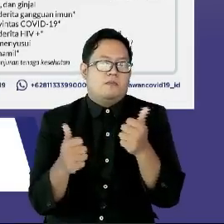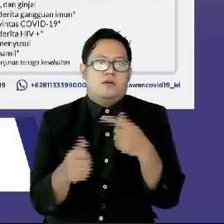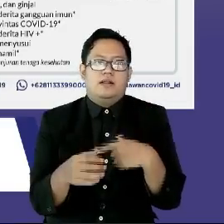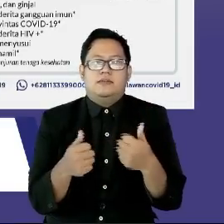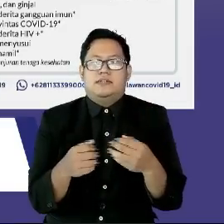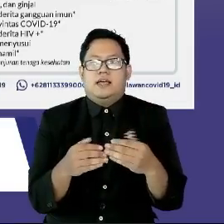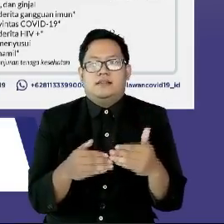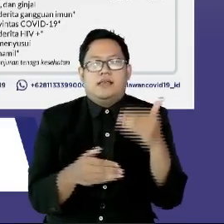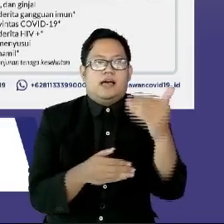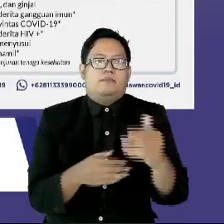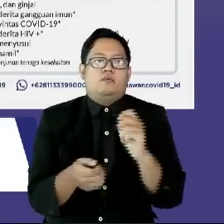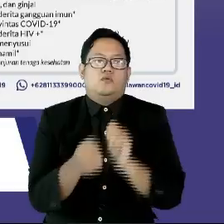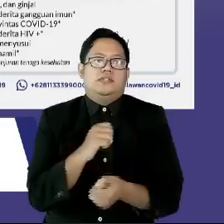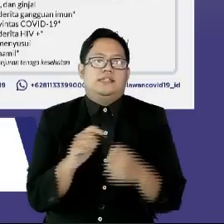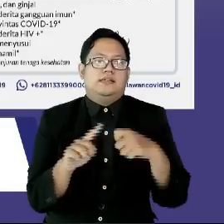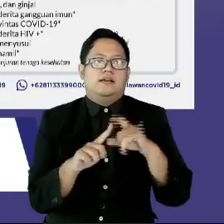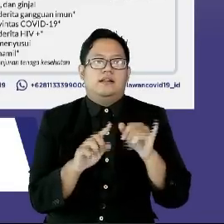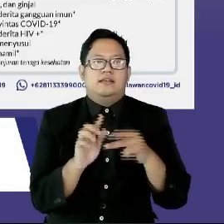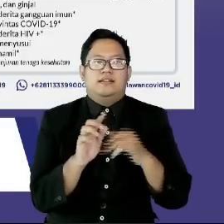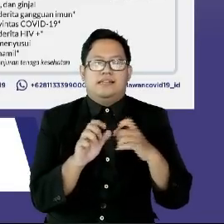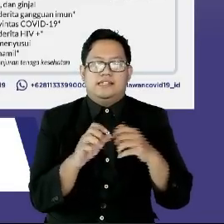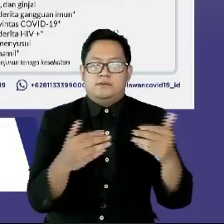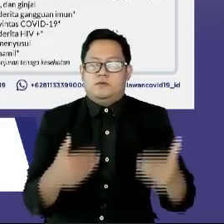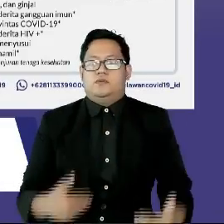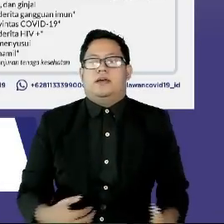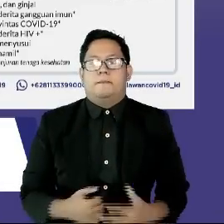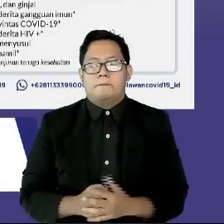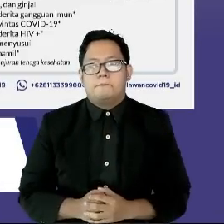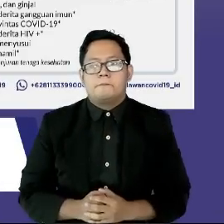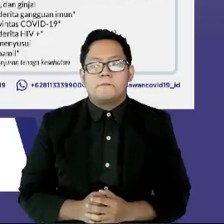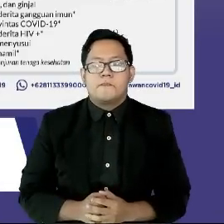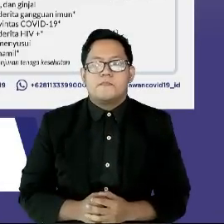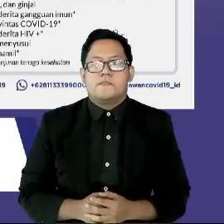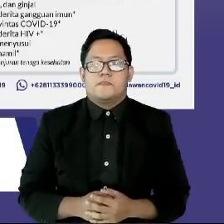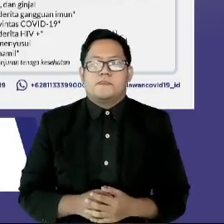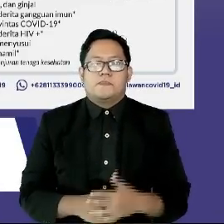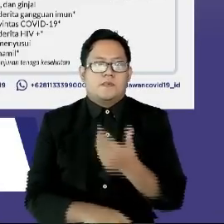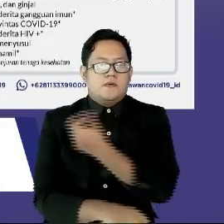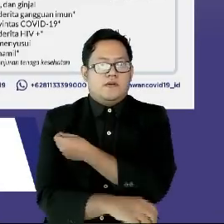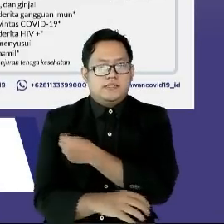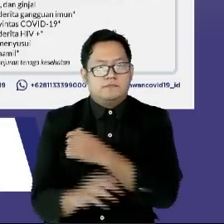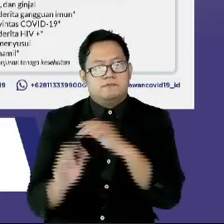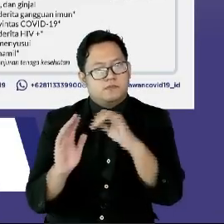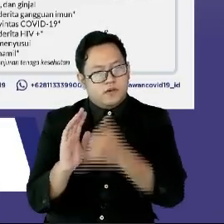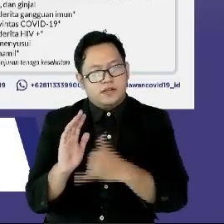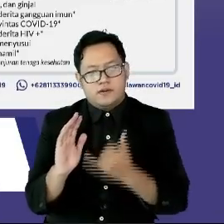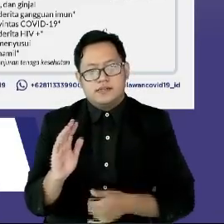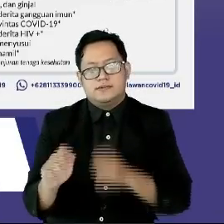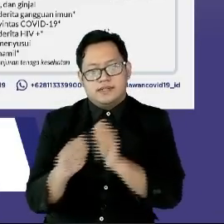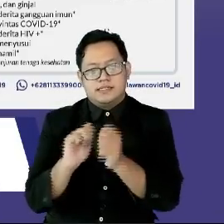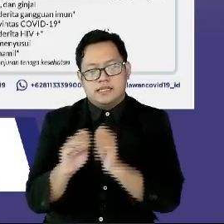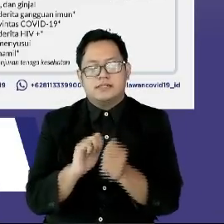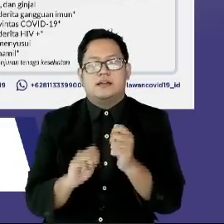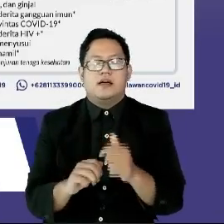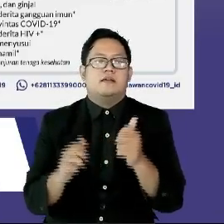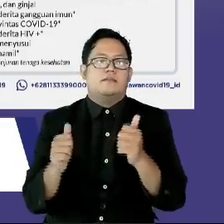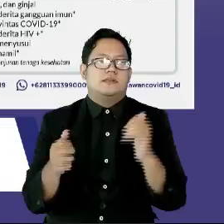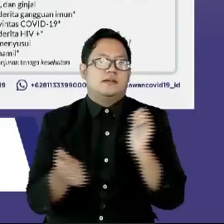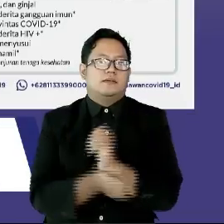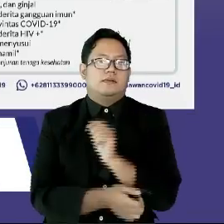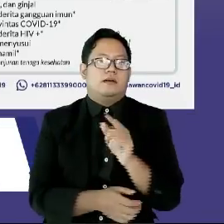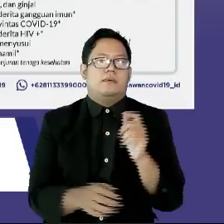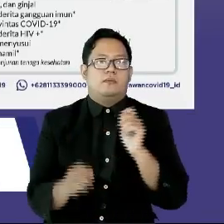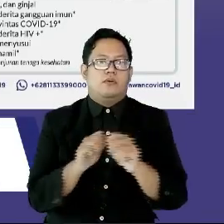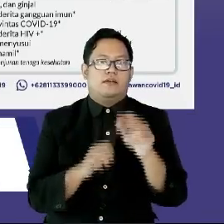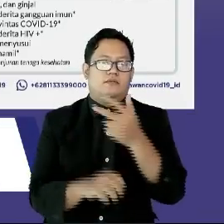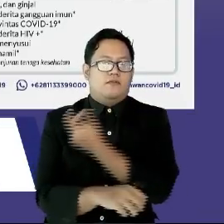manusia. Berbagai pendekatan dalam pengembangan vaksin membuat peluang dihasilkannya lebih banyak vaksin lebih besar,